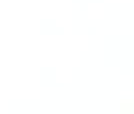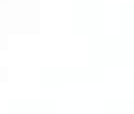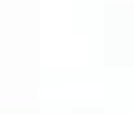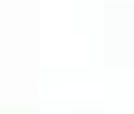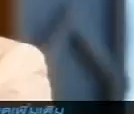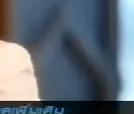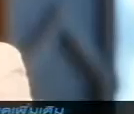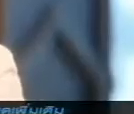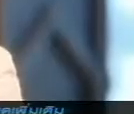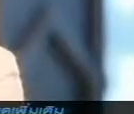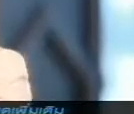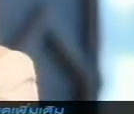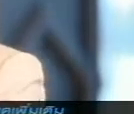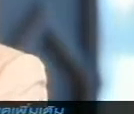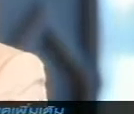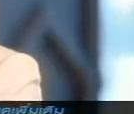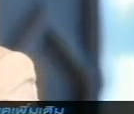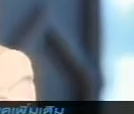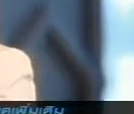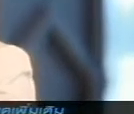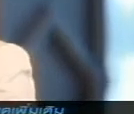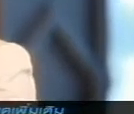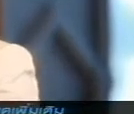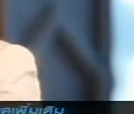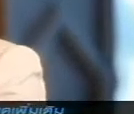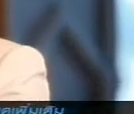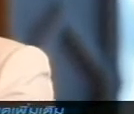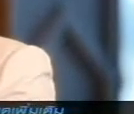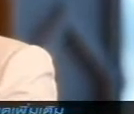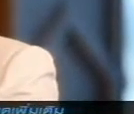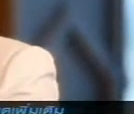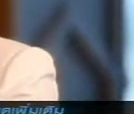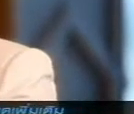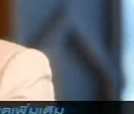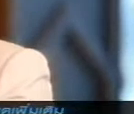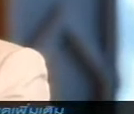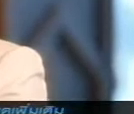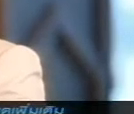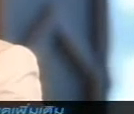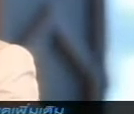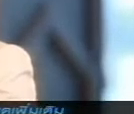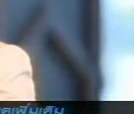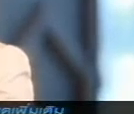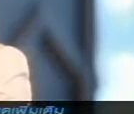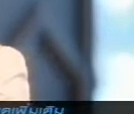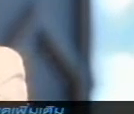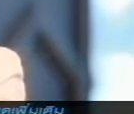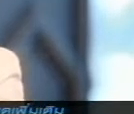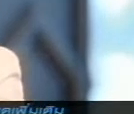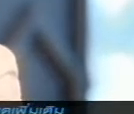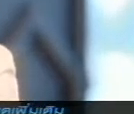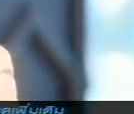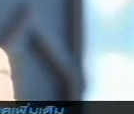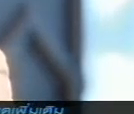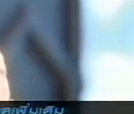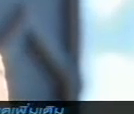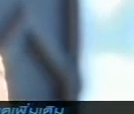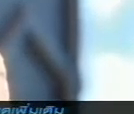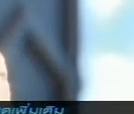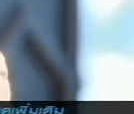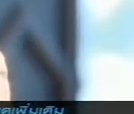คของทุกคน ขอเรียนพี่น้องประชาชนว่ารัฐบาลนะคะยินดีให้การสนับสนุนโครงการทุกโครงการค่ะที่เป็นโครงการที่ดีโครงการ